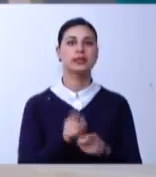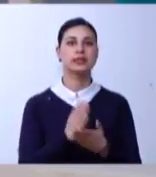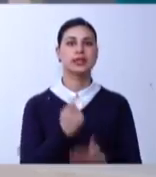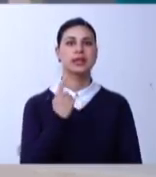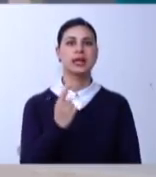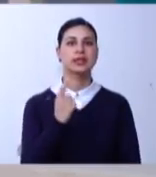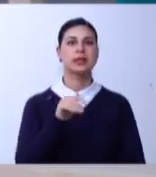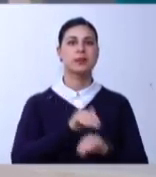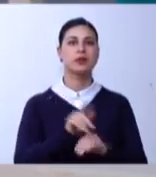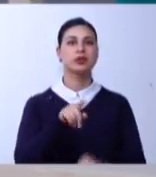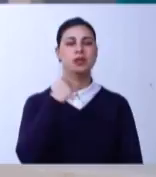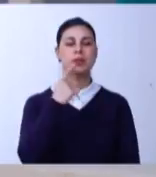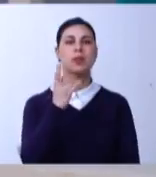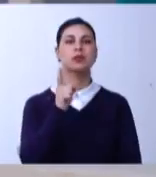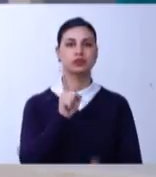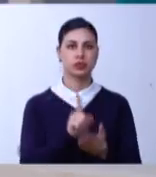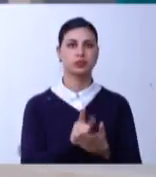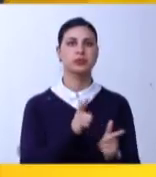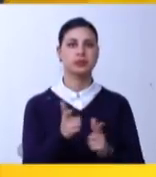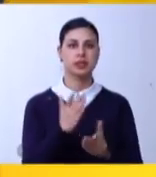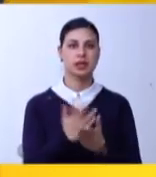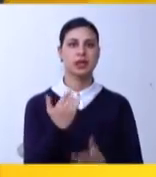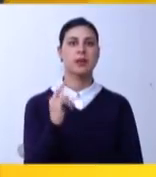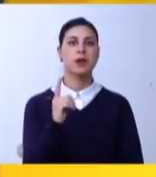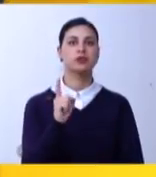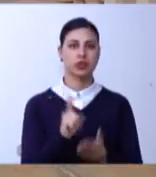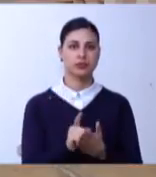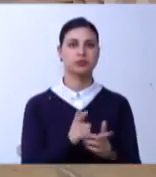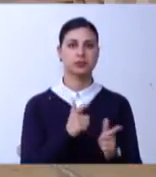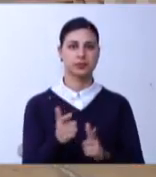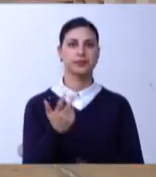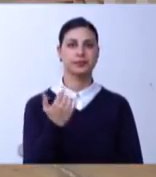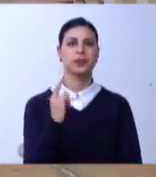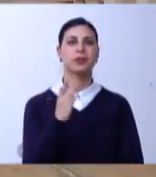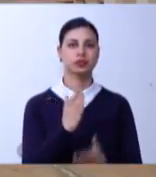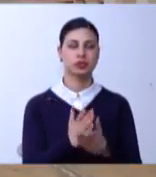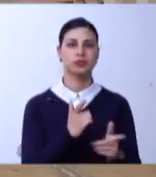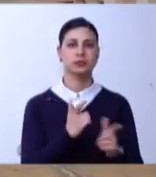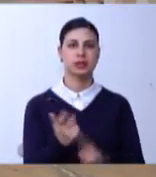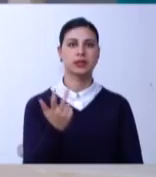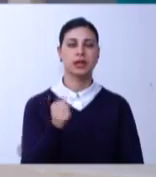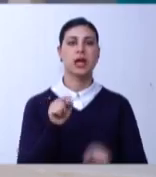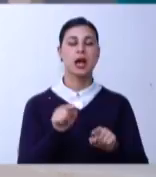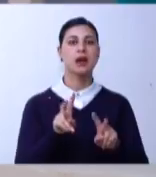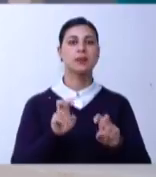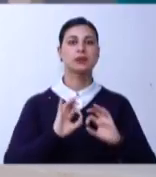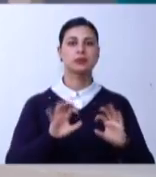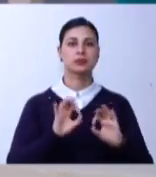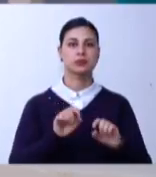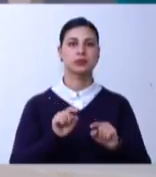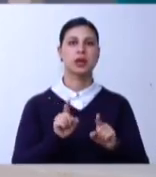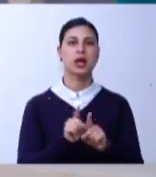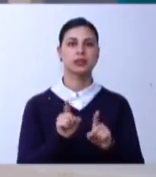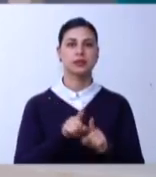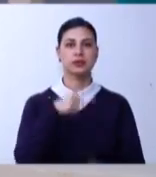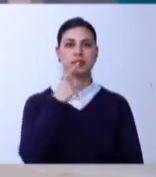ფაქტორი, რომელიც მიგვანიშნებს, რომ ბავშვი ნამდვილად მზად არის ტუალეტში. ანუ ბავშვი მზად არის დაუკლებისათვის. დიახ, ბავშვი მზად არის. ამ კონტექსტში